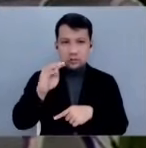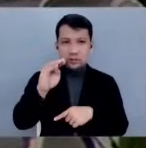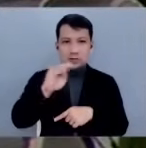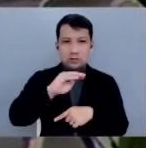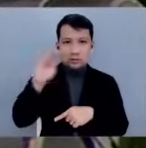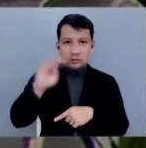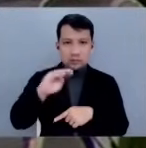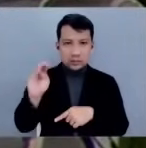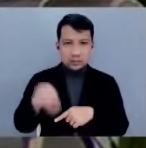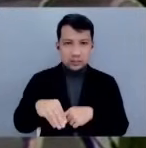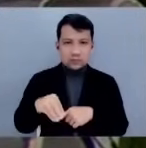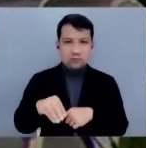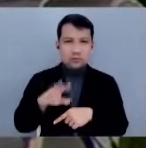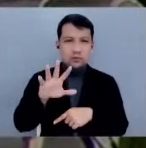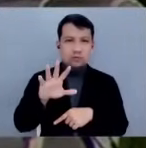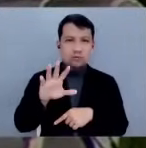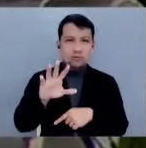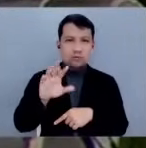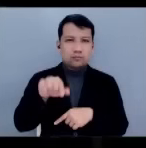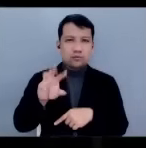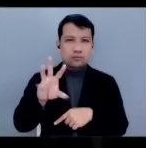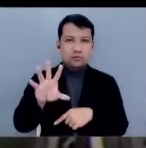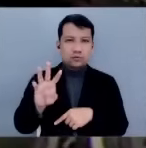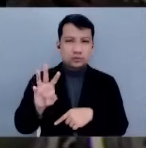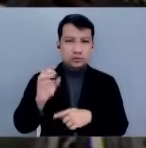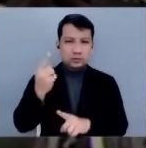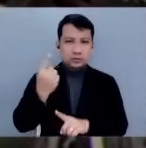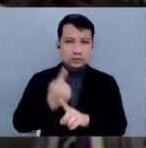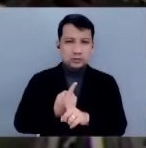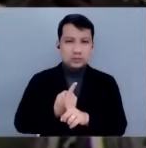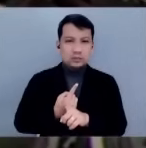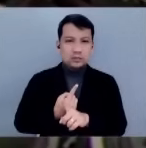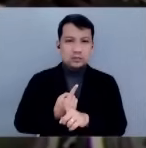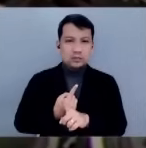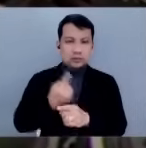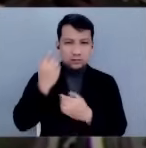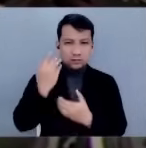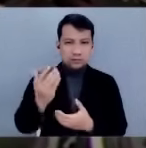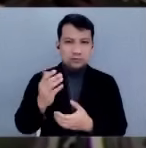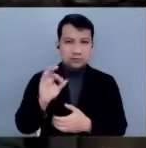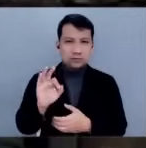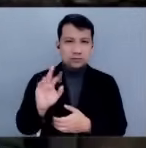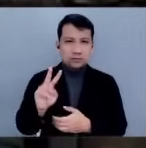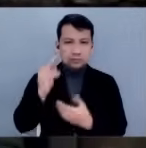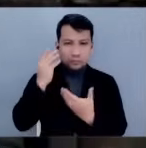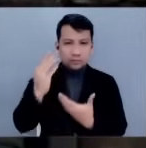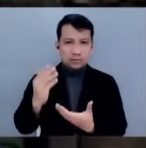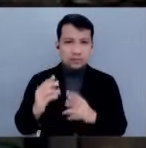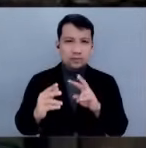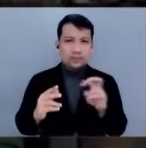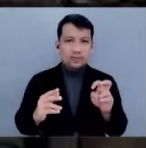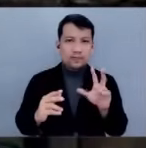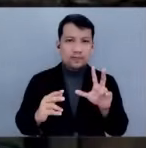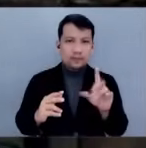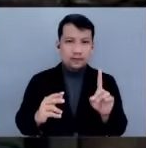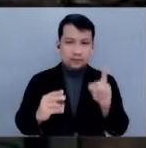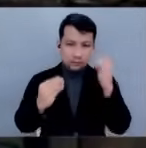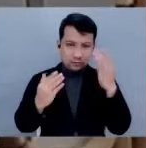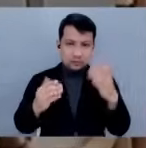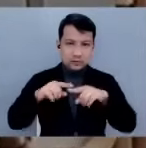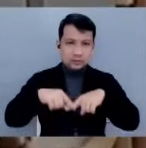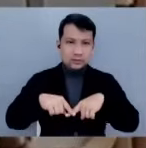46 centavos per kilowatt hour ngayong buwan. Katumbas yan ng 92 hanggang 231 pesos depende sa